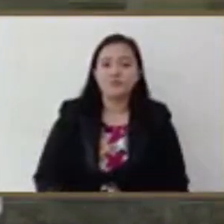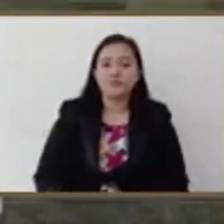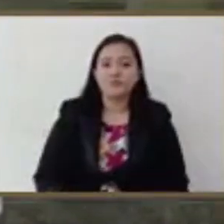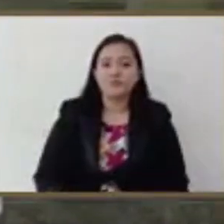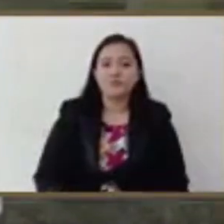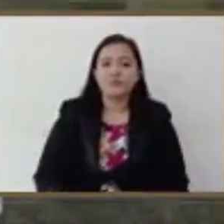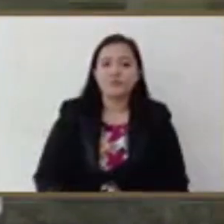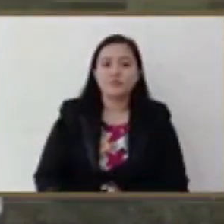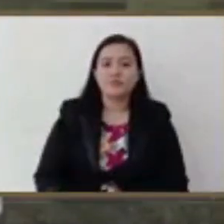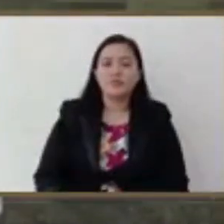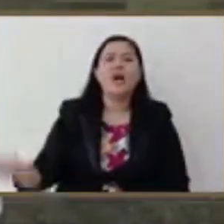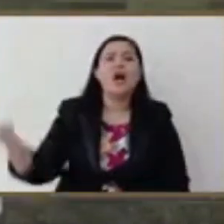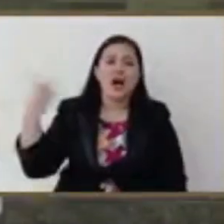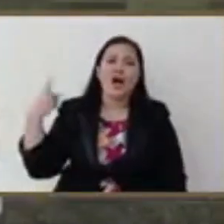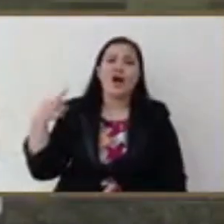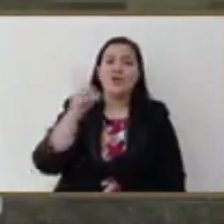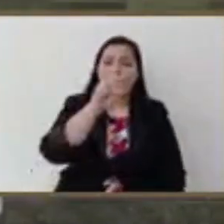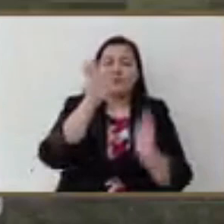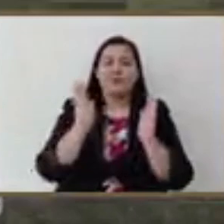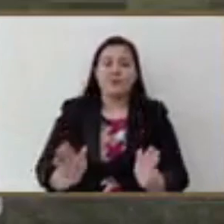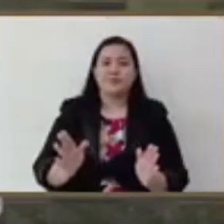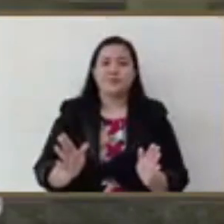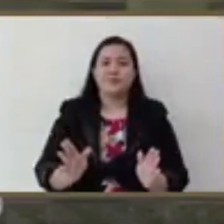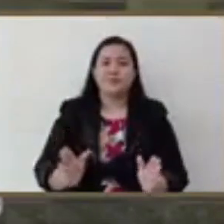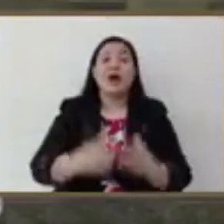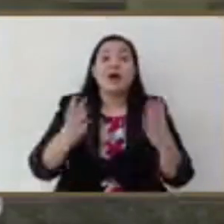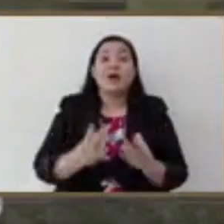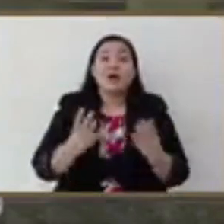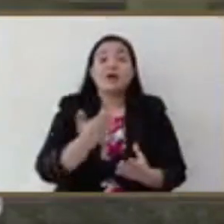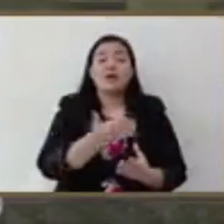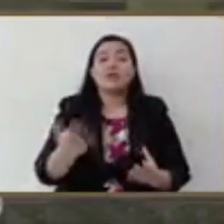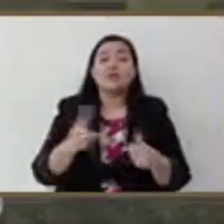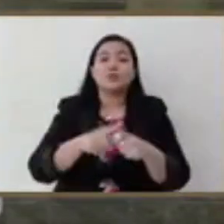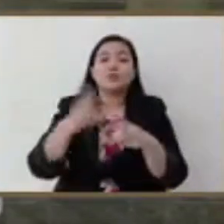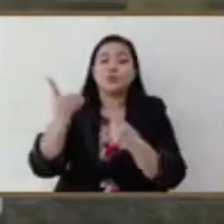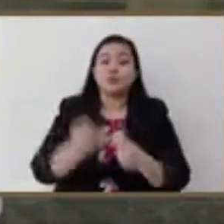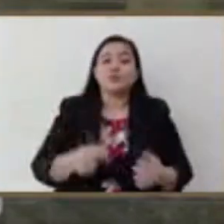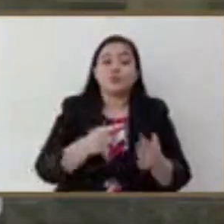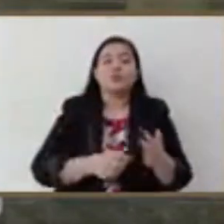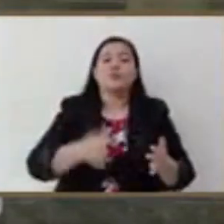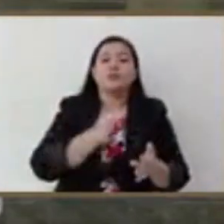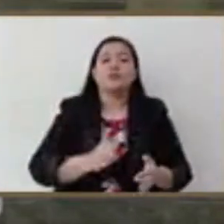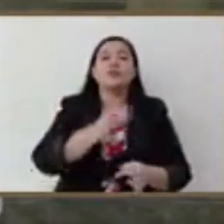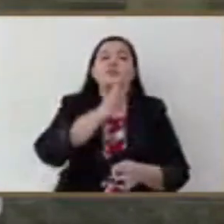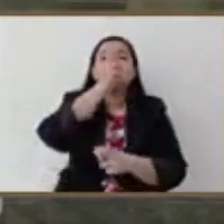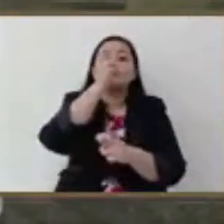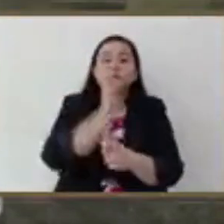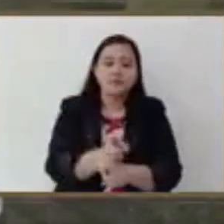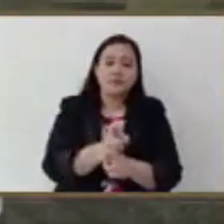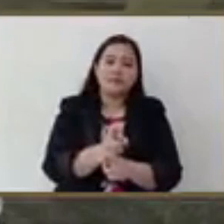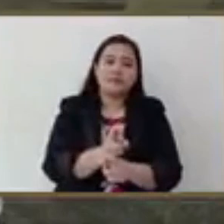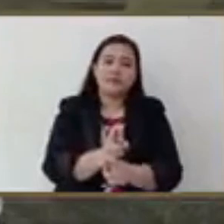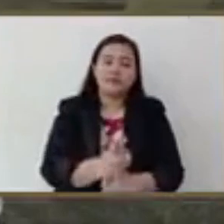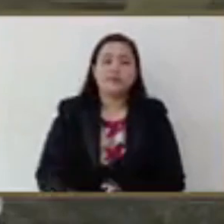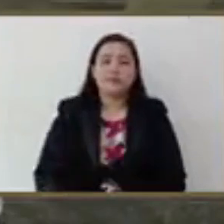Someone from the church is pushing you to do it. To do what is right. Oh man,